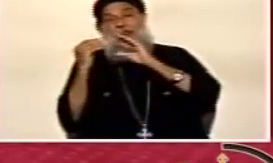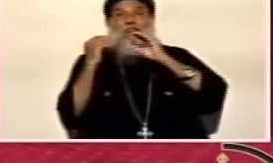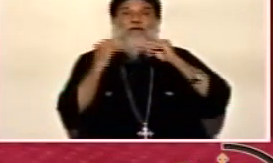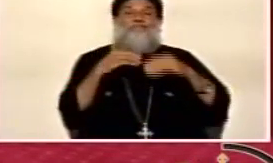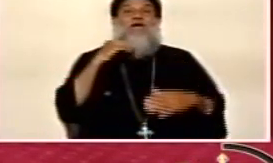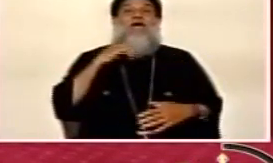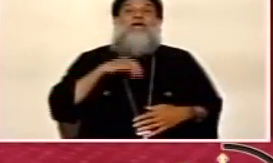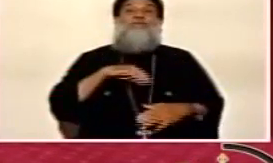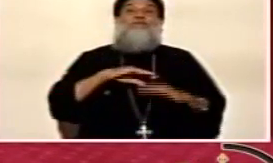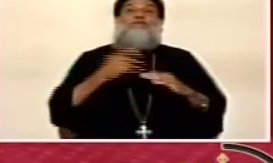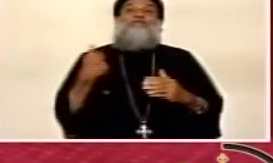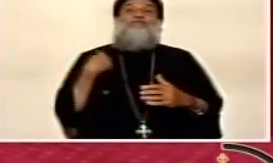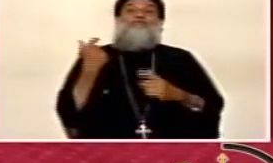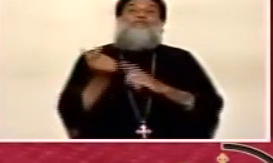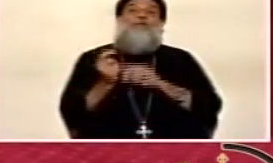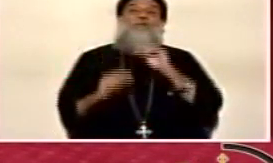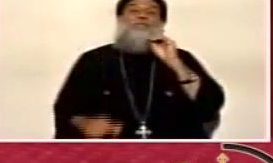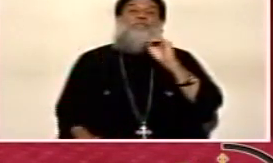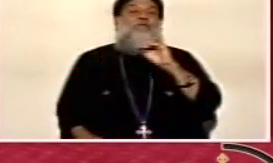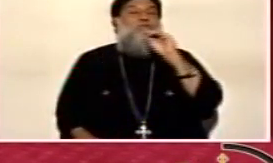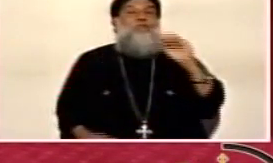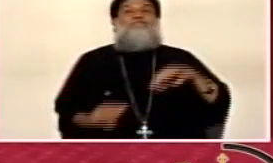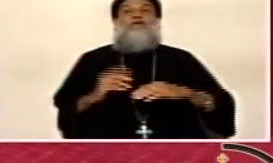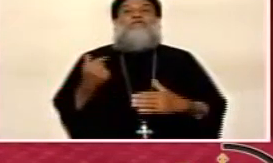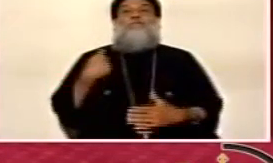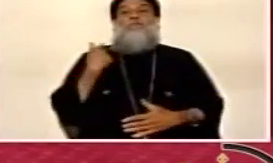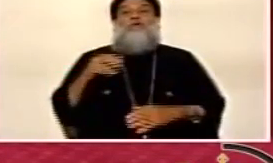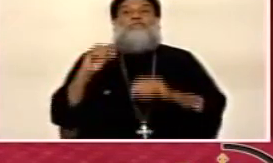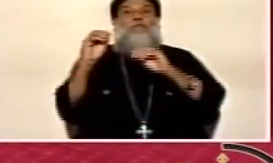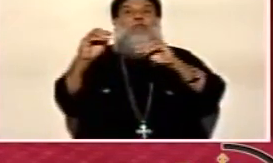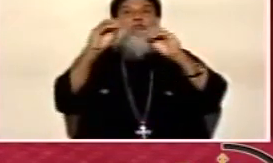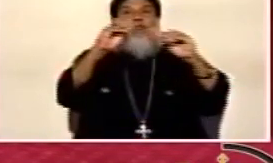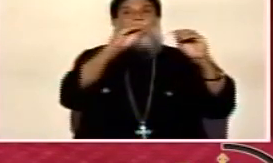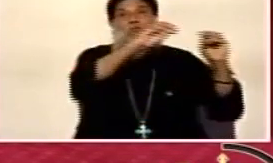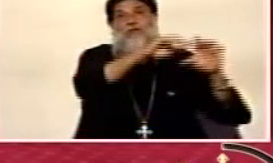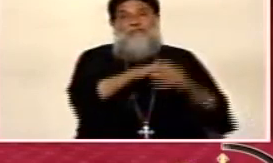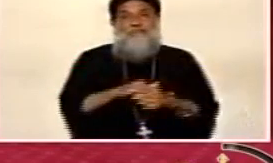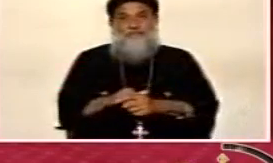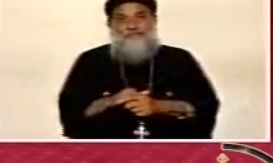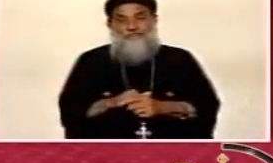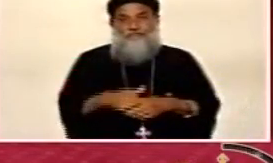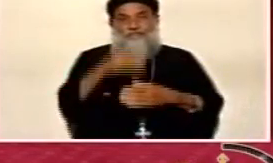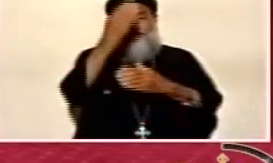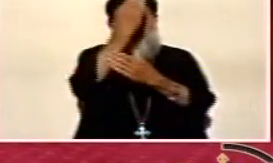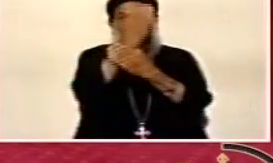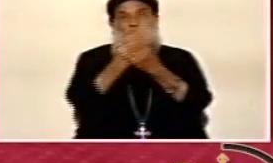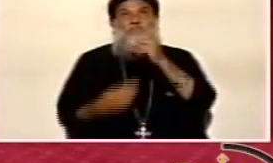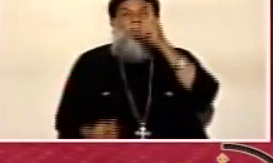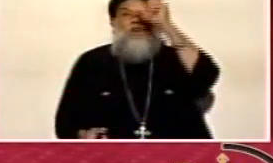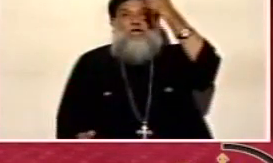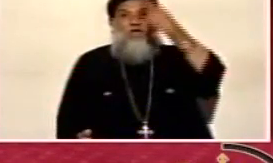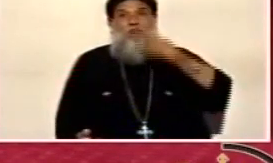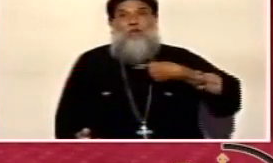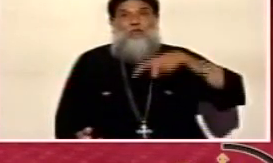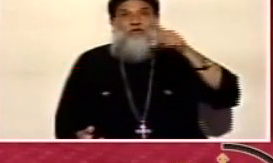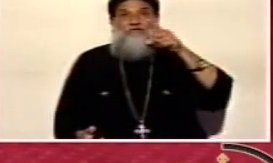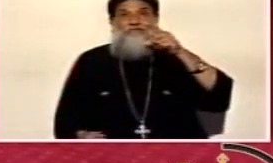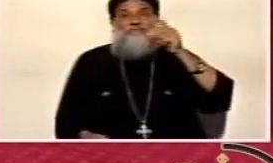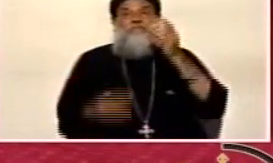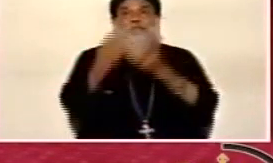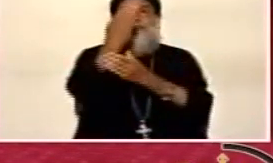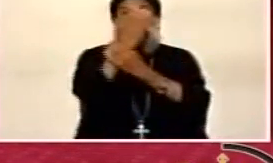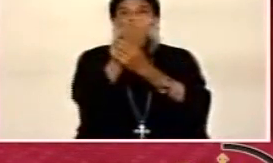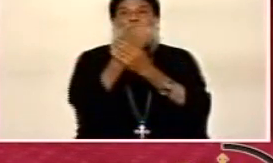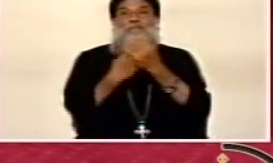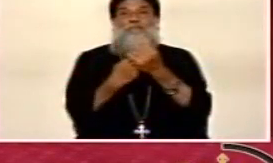يعني عايز يقول السيد المسيح له كل المجد، لأنه هو ابن الله الوحيد مصدر البنوة بالنسبة